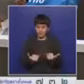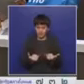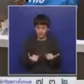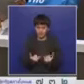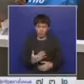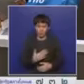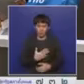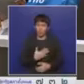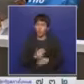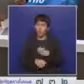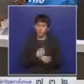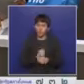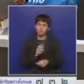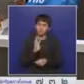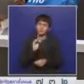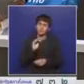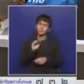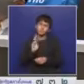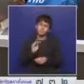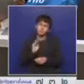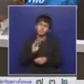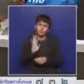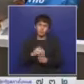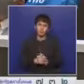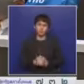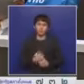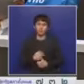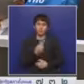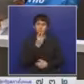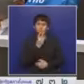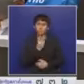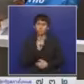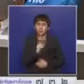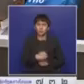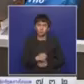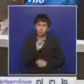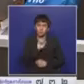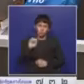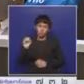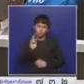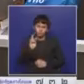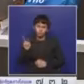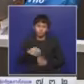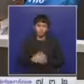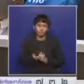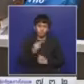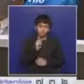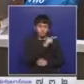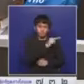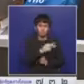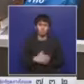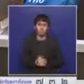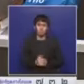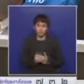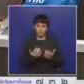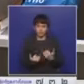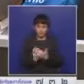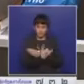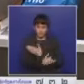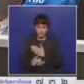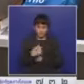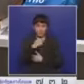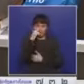40ต้นๆนั่งมองซ้ายนั่งมองขวาว่าวันนี้ประเทศประเทศ